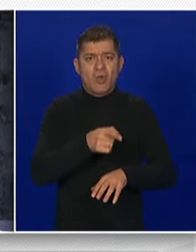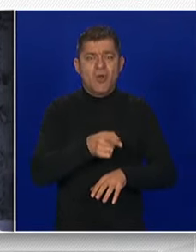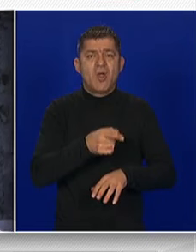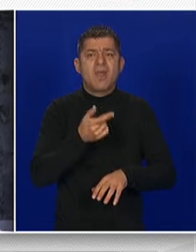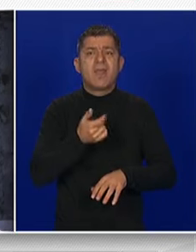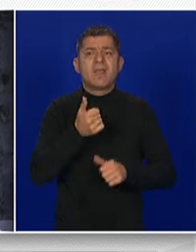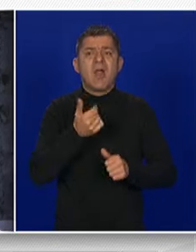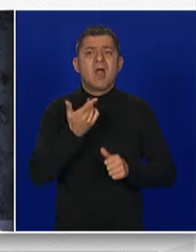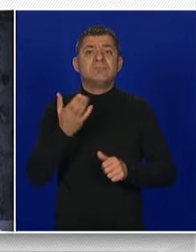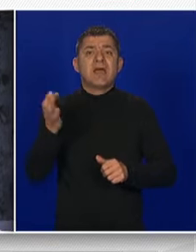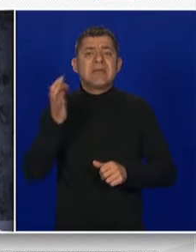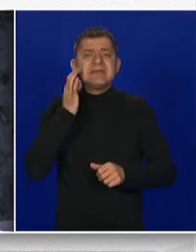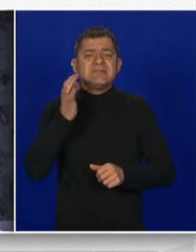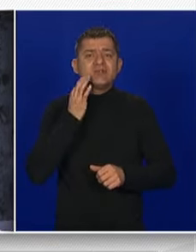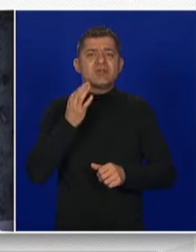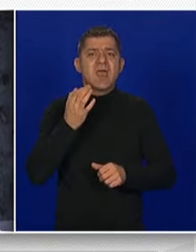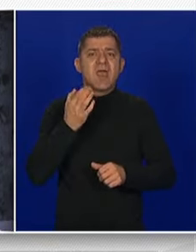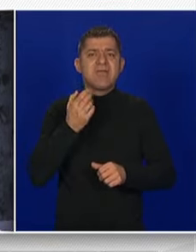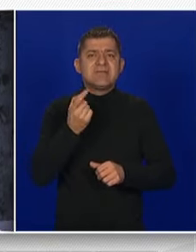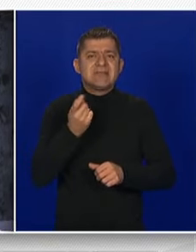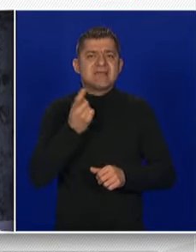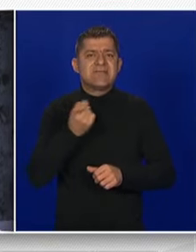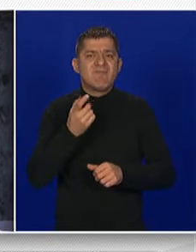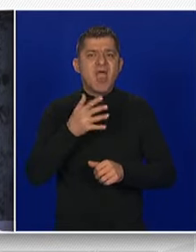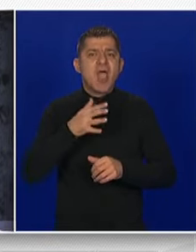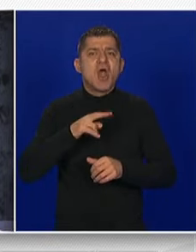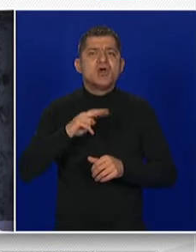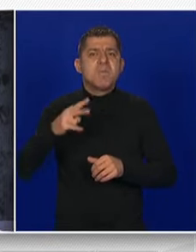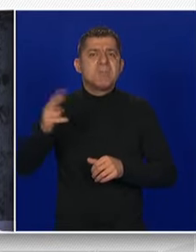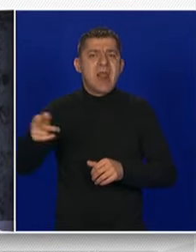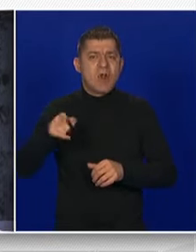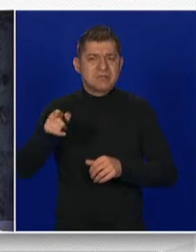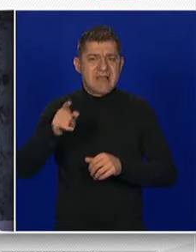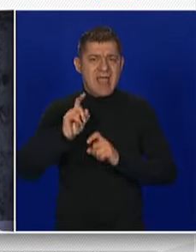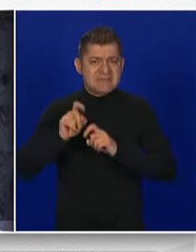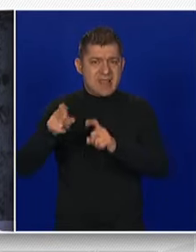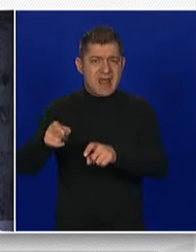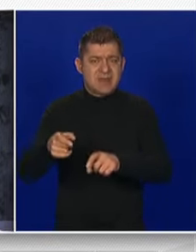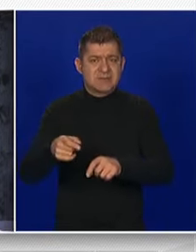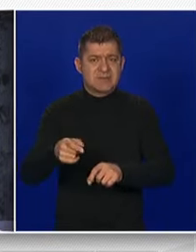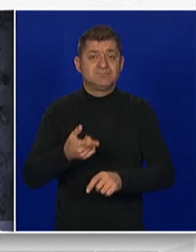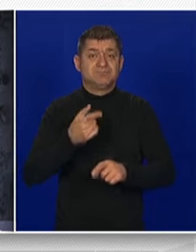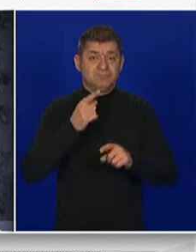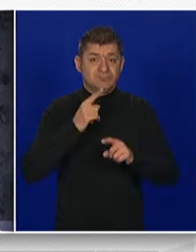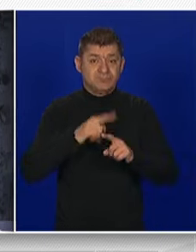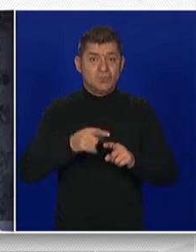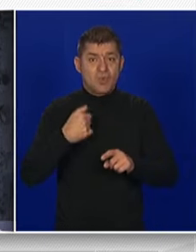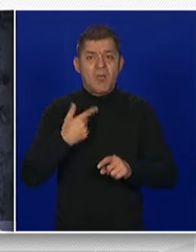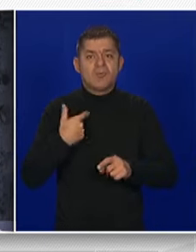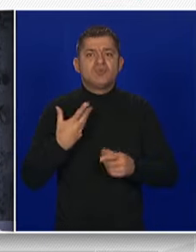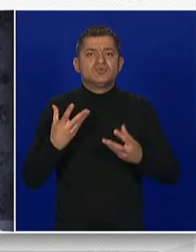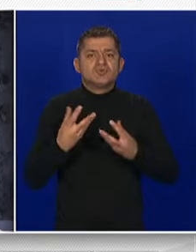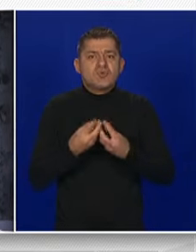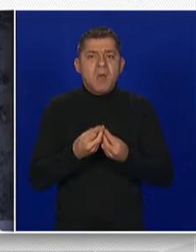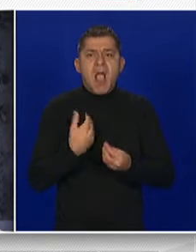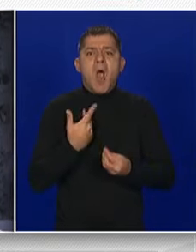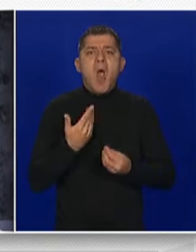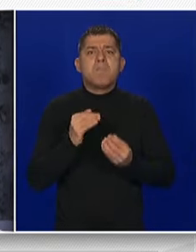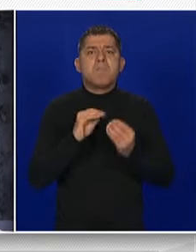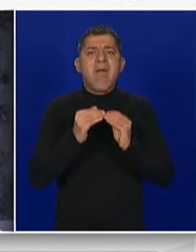od najrizičnijih faktora širenja zaraze. Prema tome, zajedno smo u ovome, partneri smo u